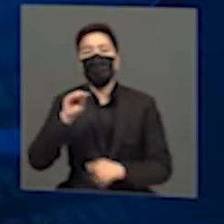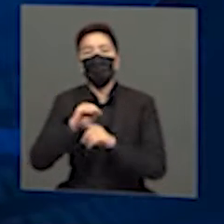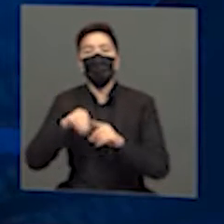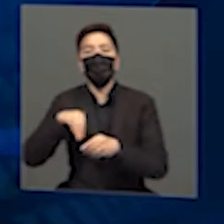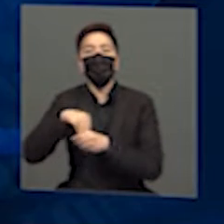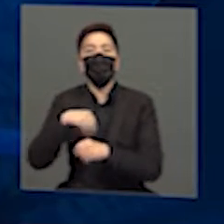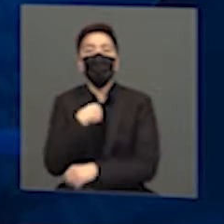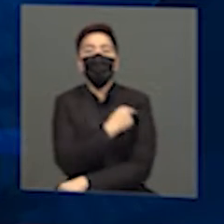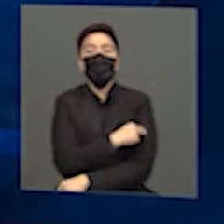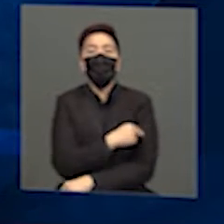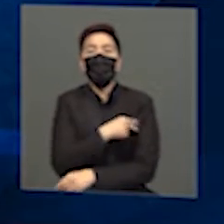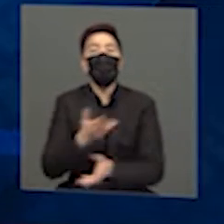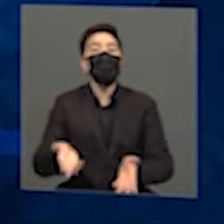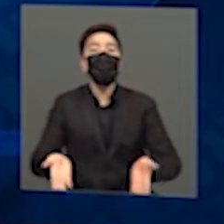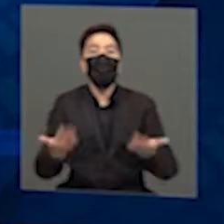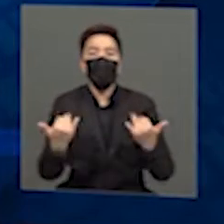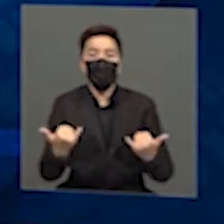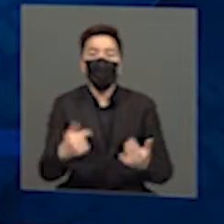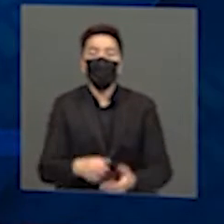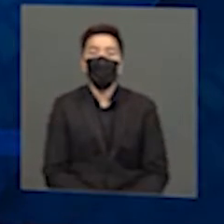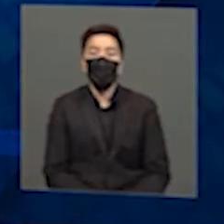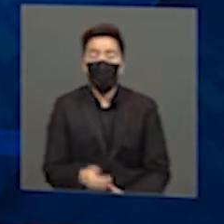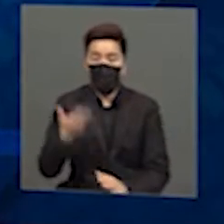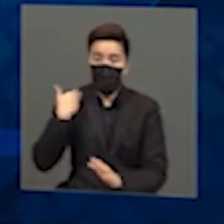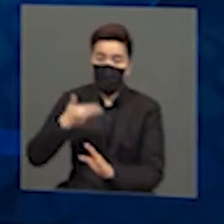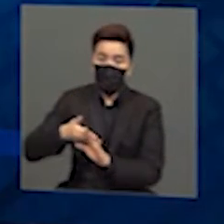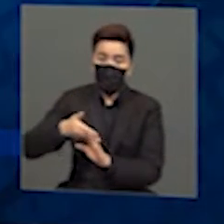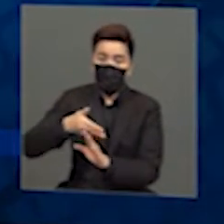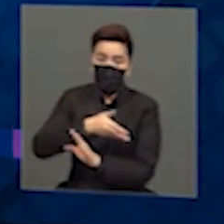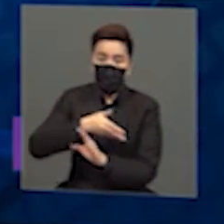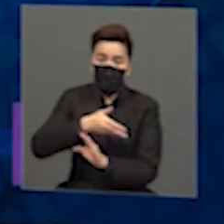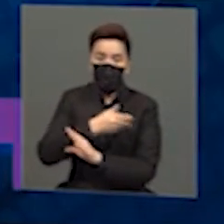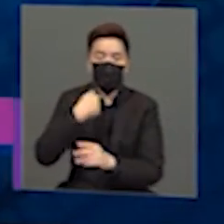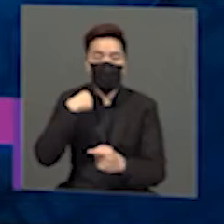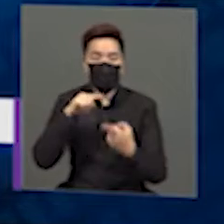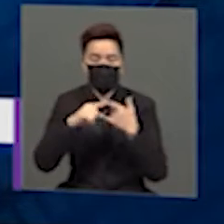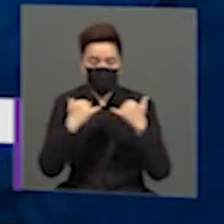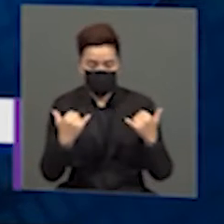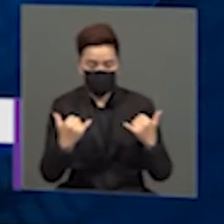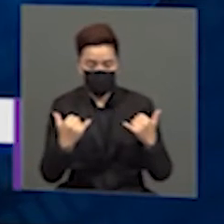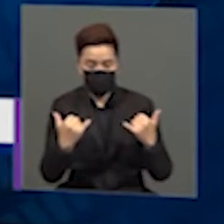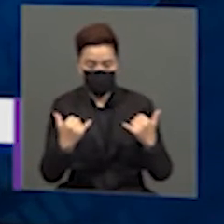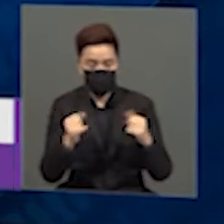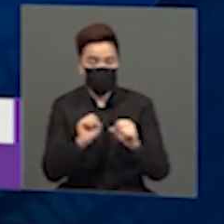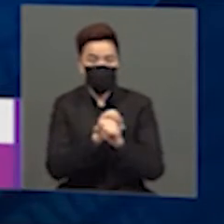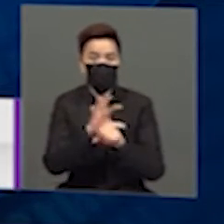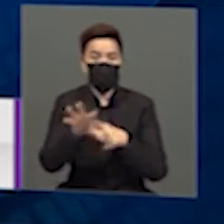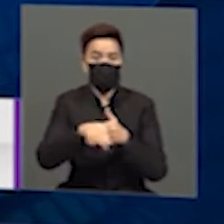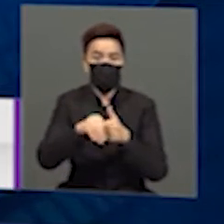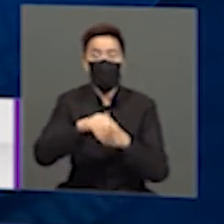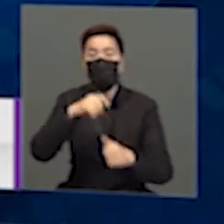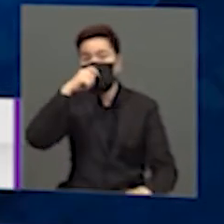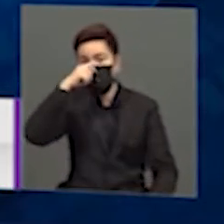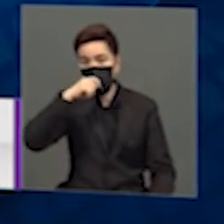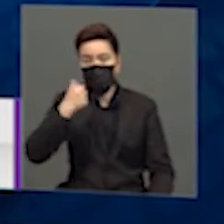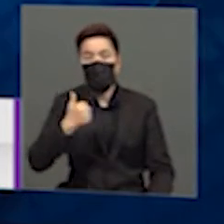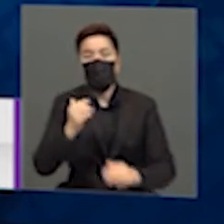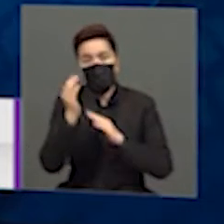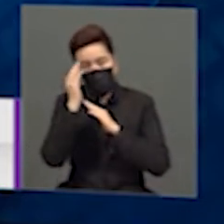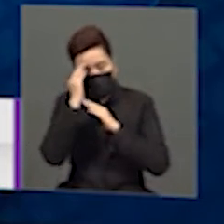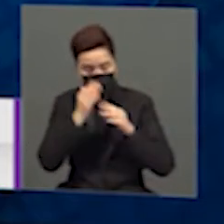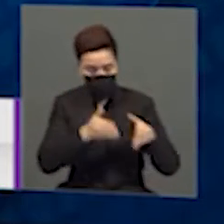อันนี้เป็นสิ่งที่ควรจะตระหนักแล้วก็ให้ความร่วมมือเขาหน่อยนะครับ